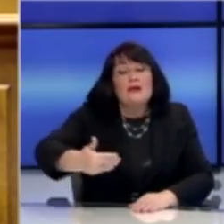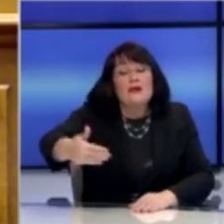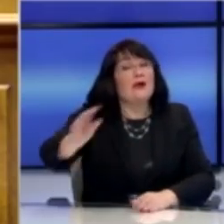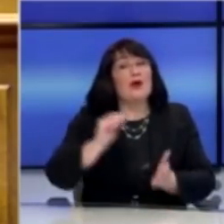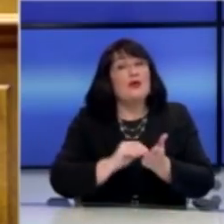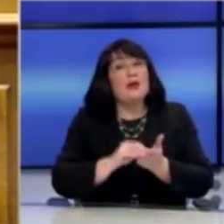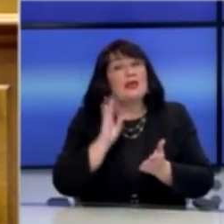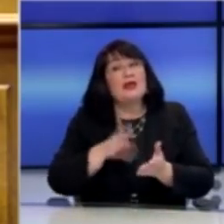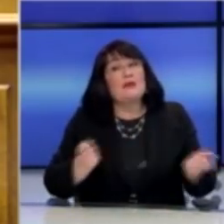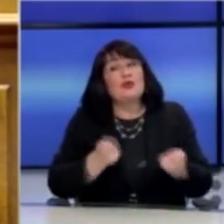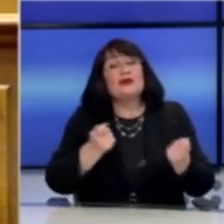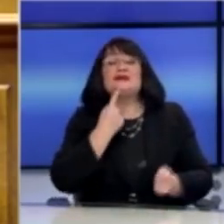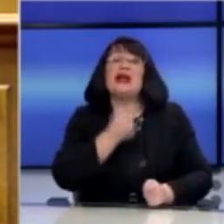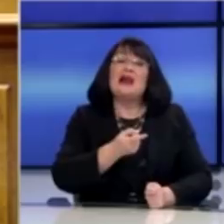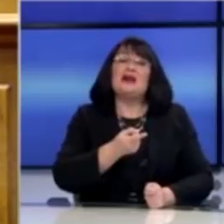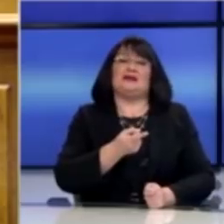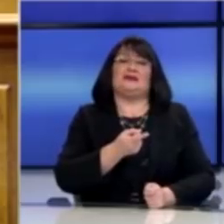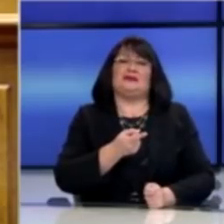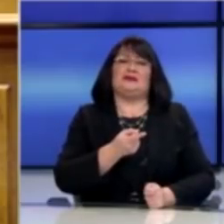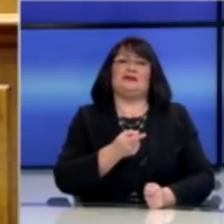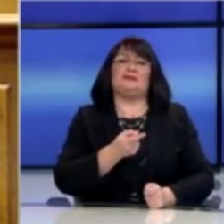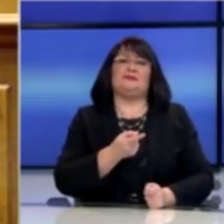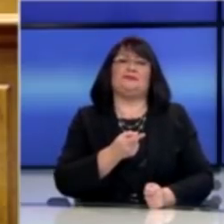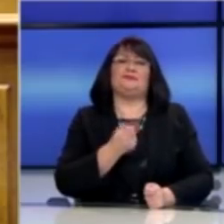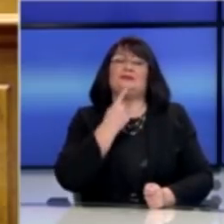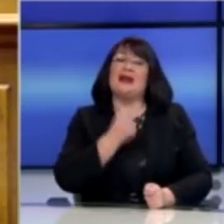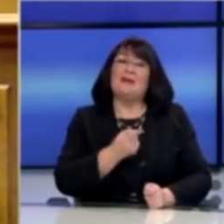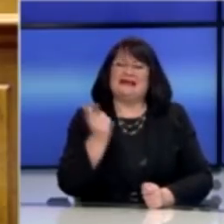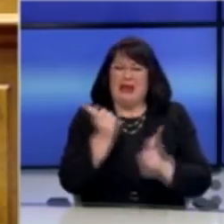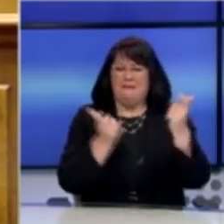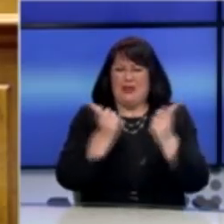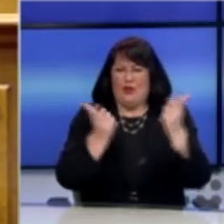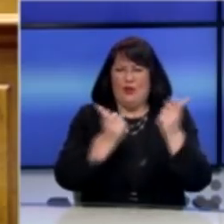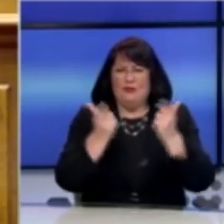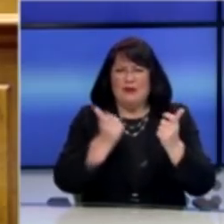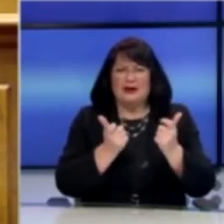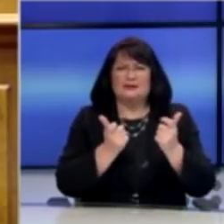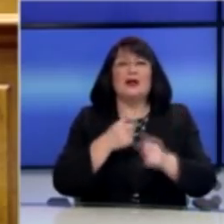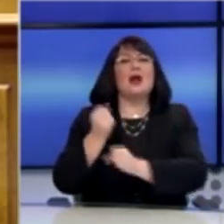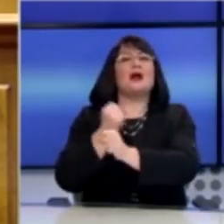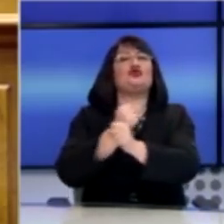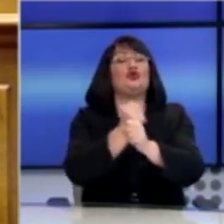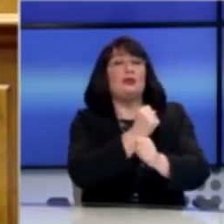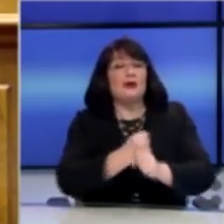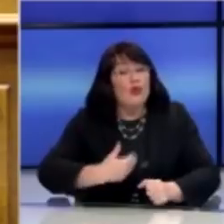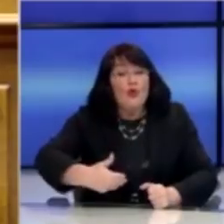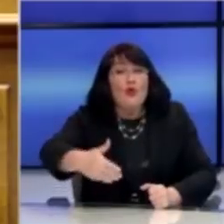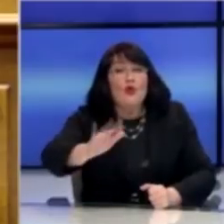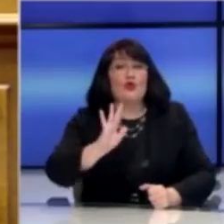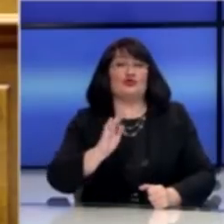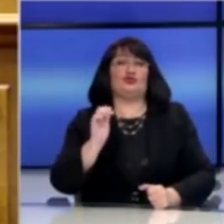ακόμα θα μπορέσετε να συντηρείτε την πολιτική έστω αυτών των ισχώνων επιδομάτων προς τους εργαζόμενους και